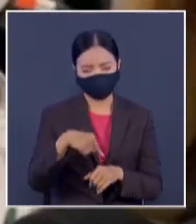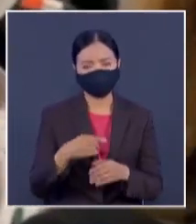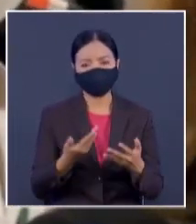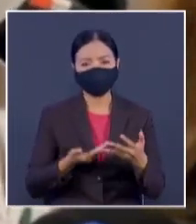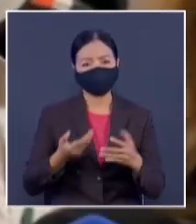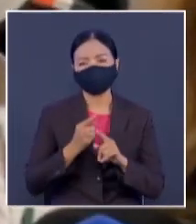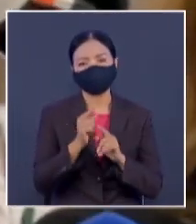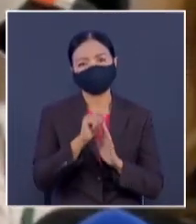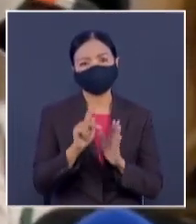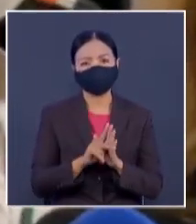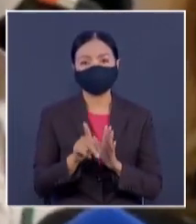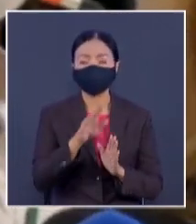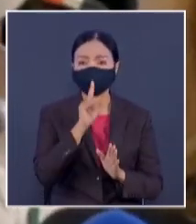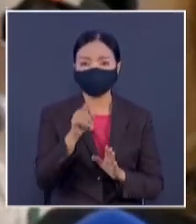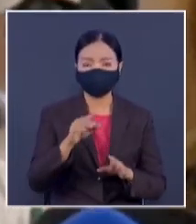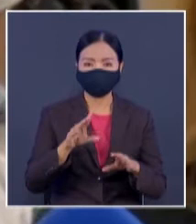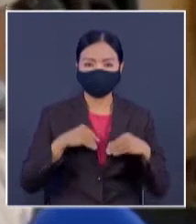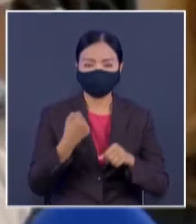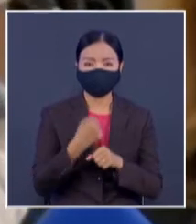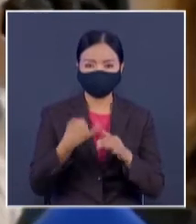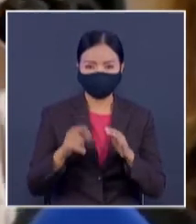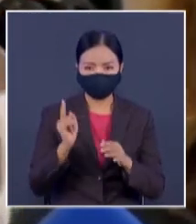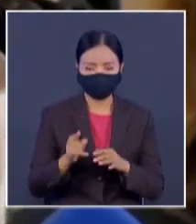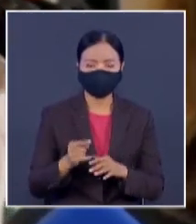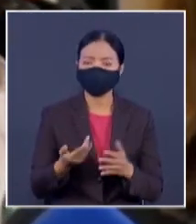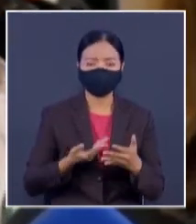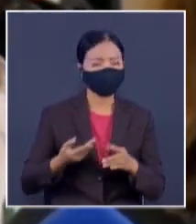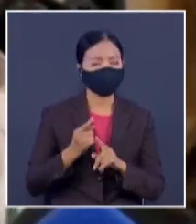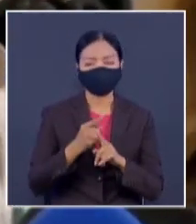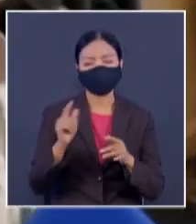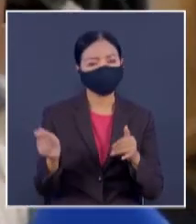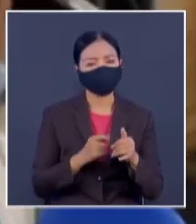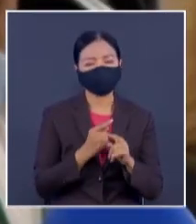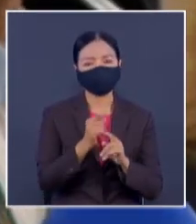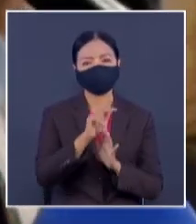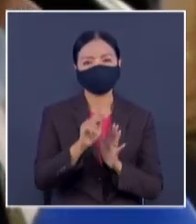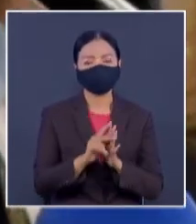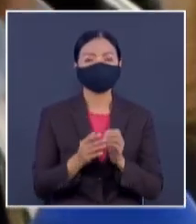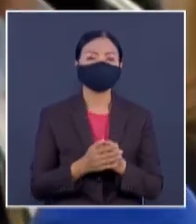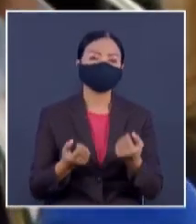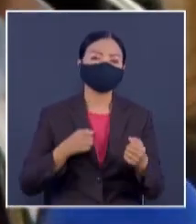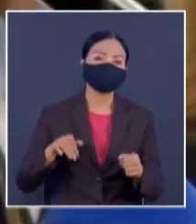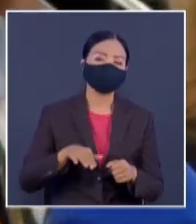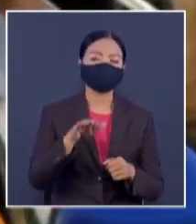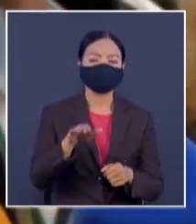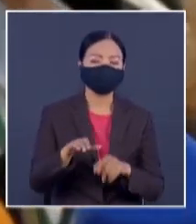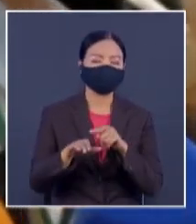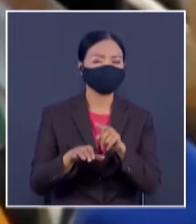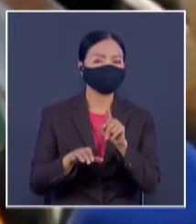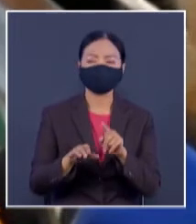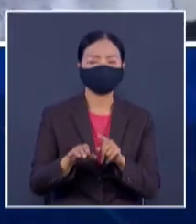กฎหมายหากเจ้าตัวยอมรับว่ากระทำผิดจริงก็สามารถดำเนินคดีตามกฎหมายได ้ แน่นอนครับการไปจอดรถแบบนี้นะครับเ